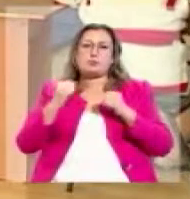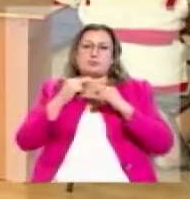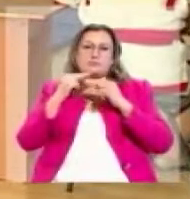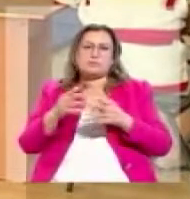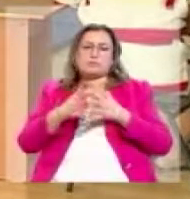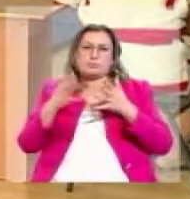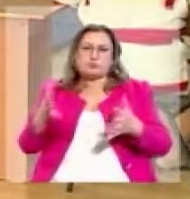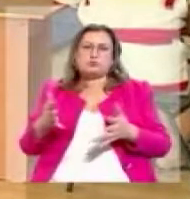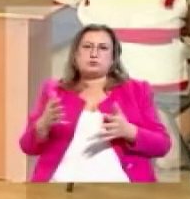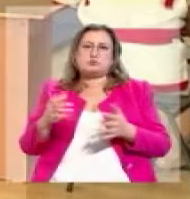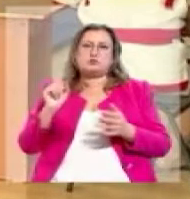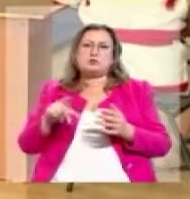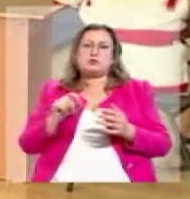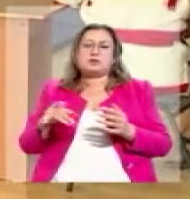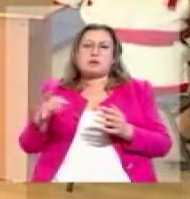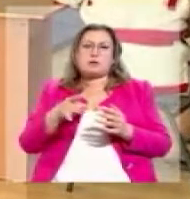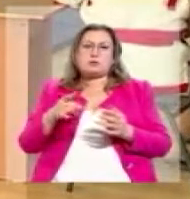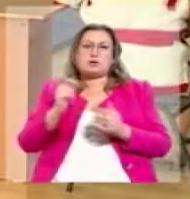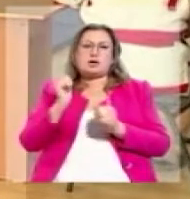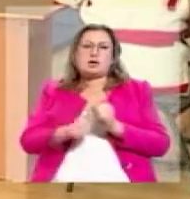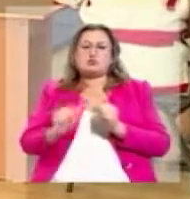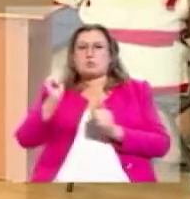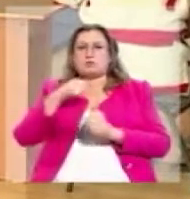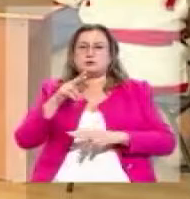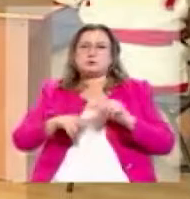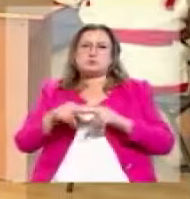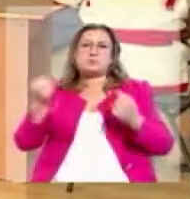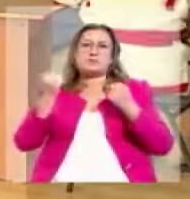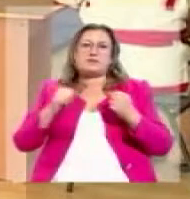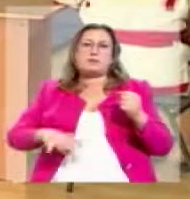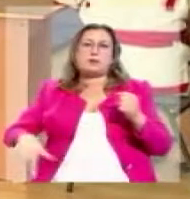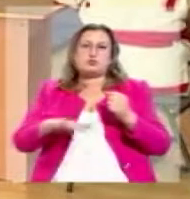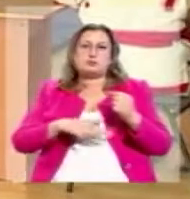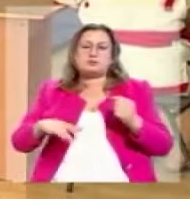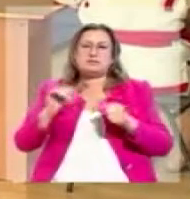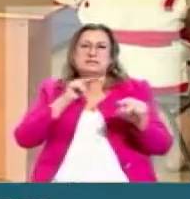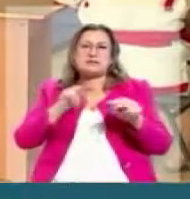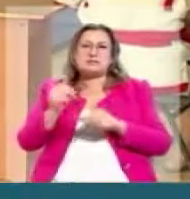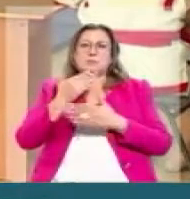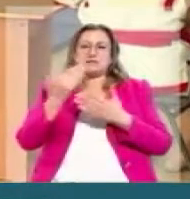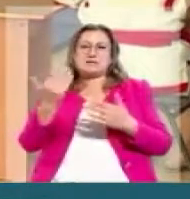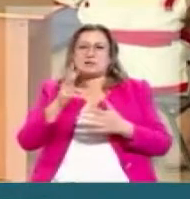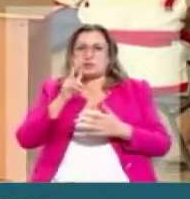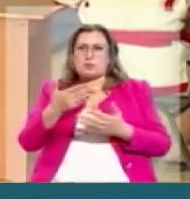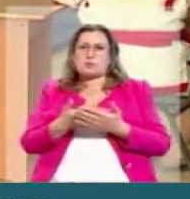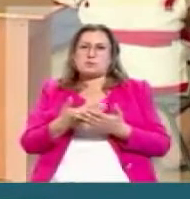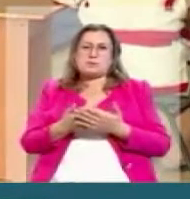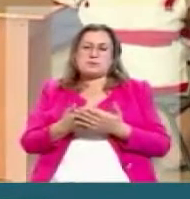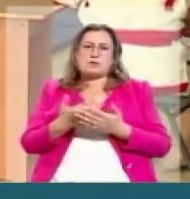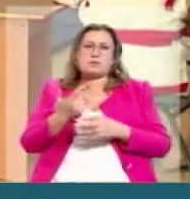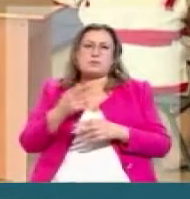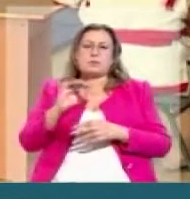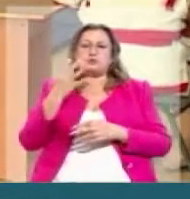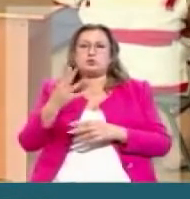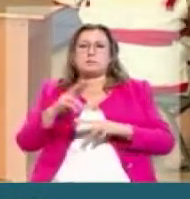уделяется большое внимание. В Жидегоринском районе ежегодно строятся спортивные площадки. Если взять за последние 3 года, то по